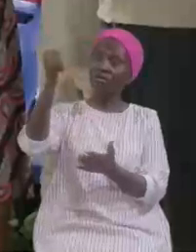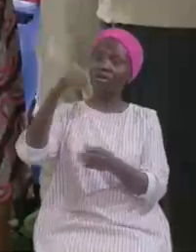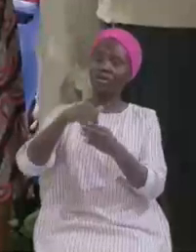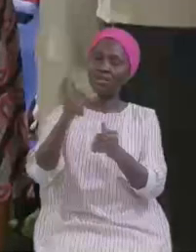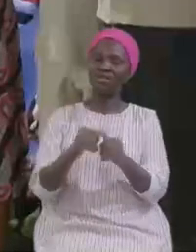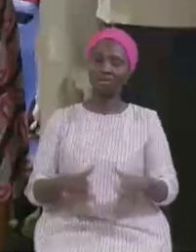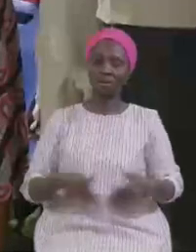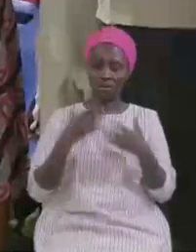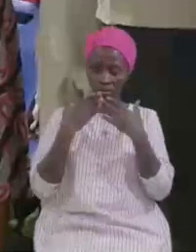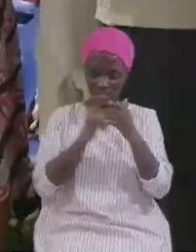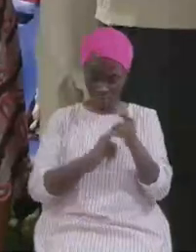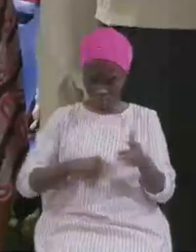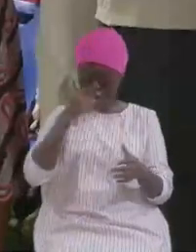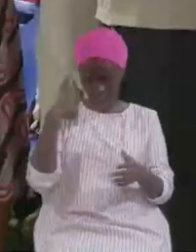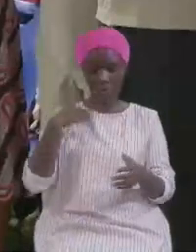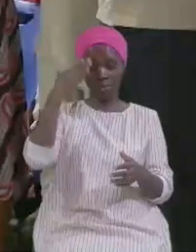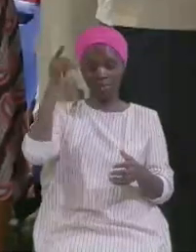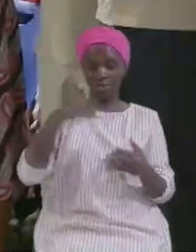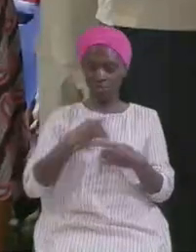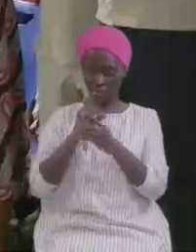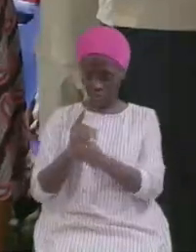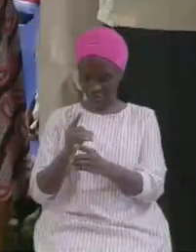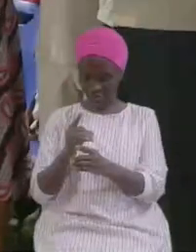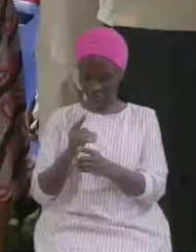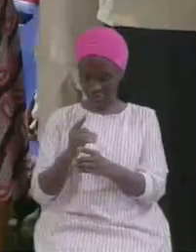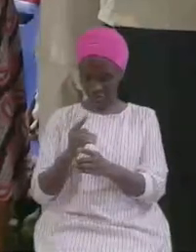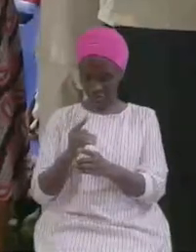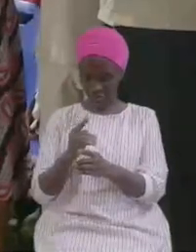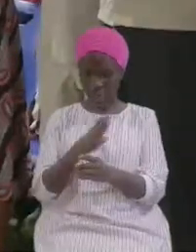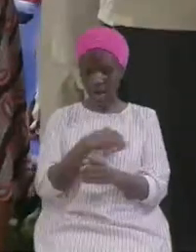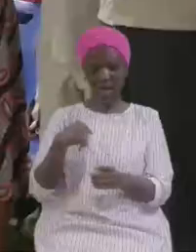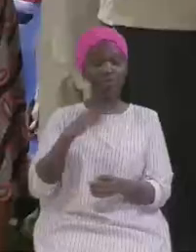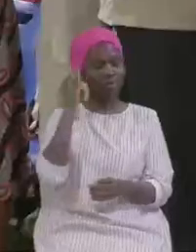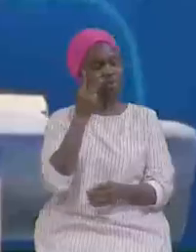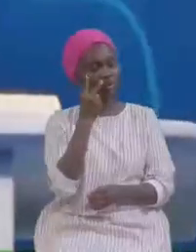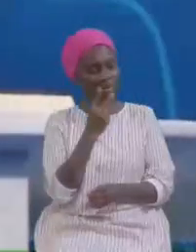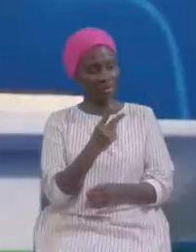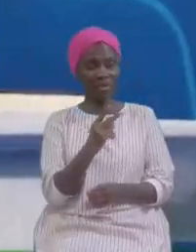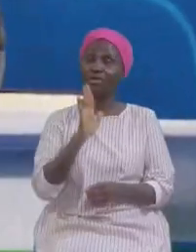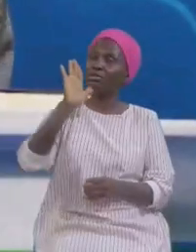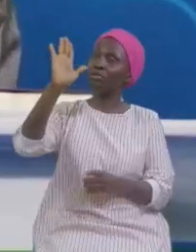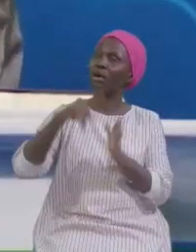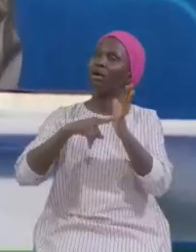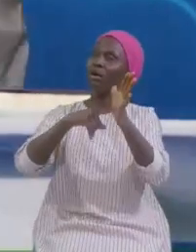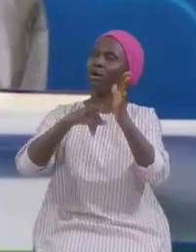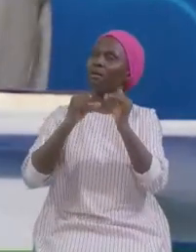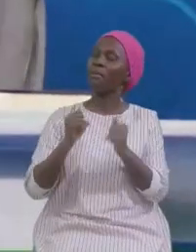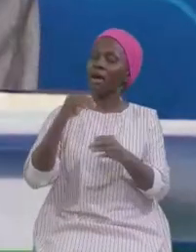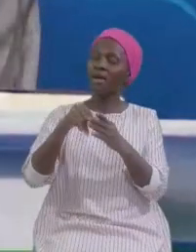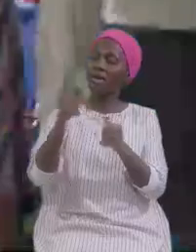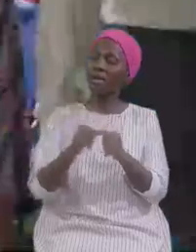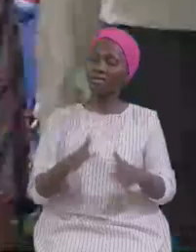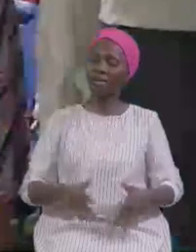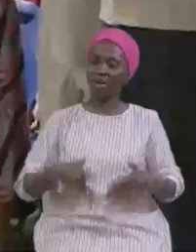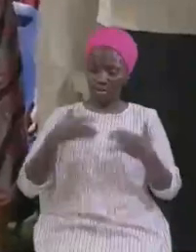vie. Merci Seigneur, parce que nous savons que tu as exaucé. Et nous verrons ta manifestation dans